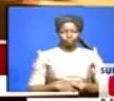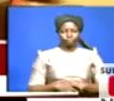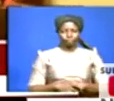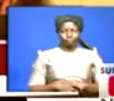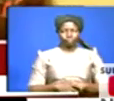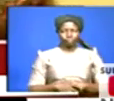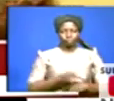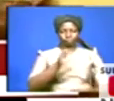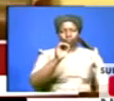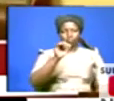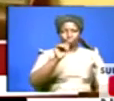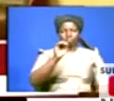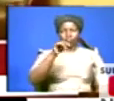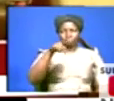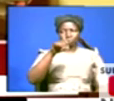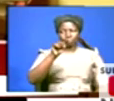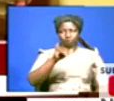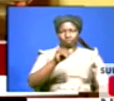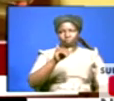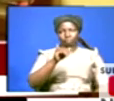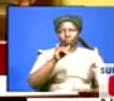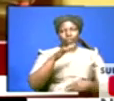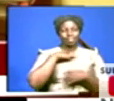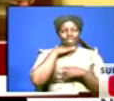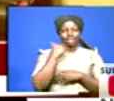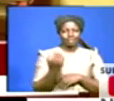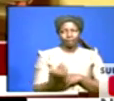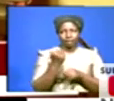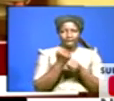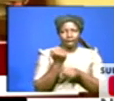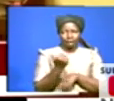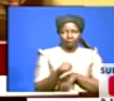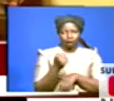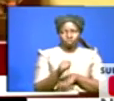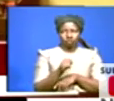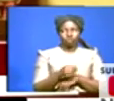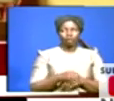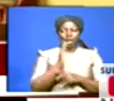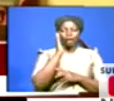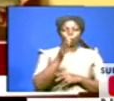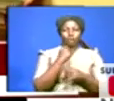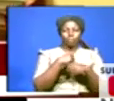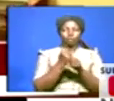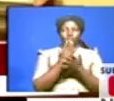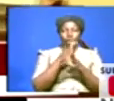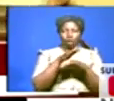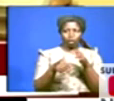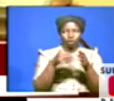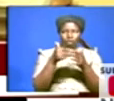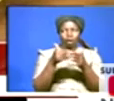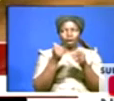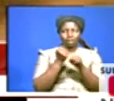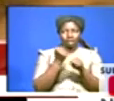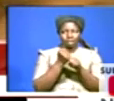be conducted, but and it needs to ensure that all these areas are covered before the respondent is ever charged